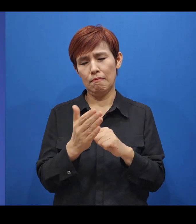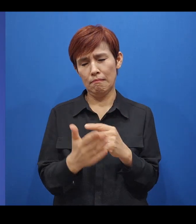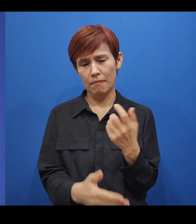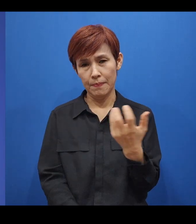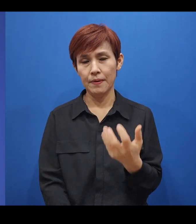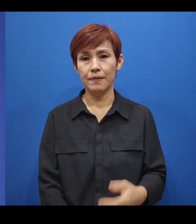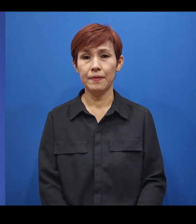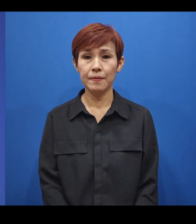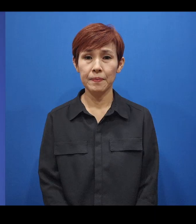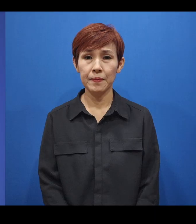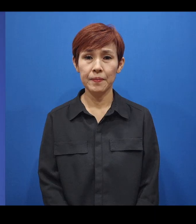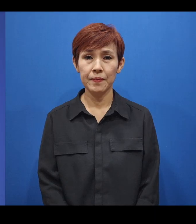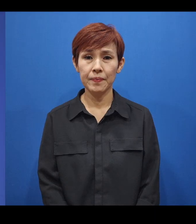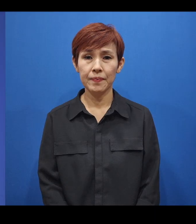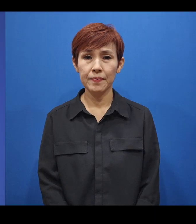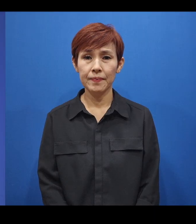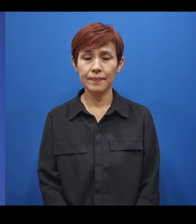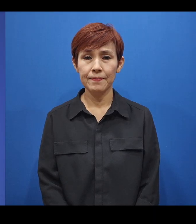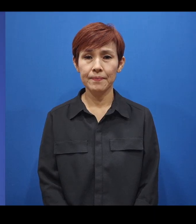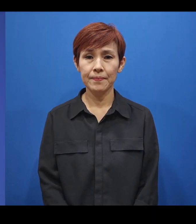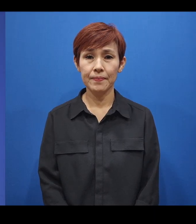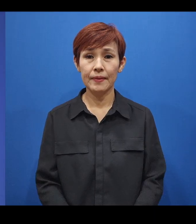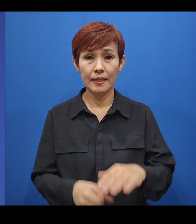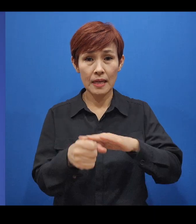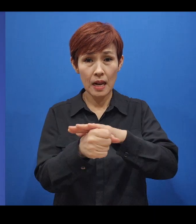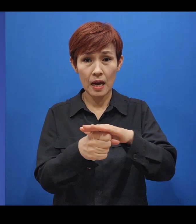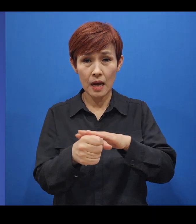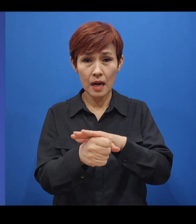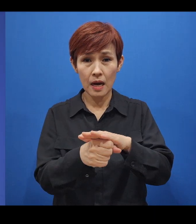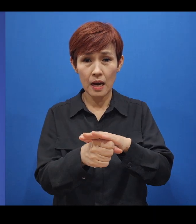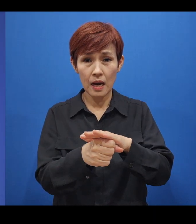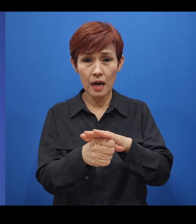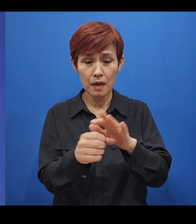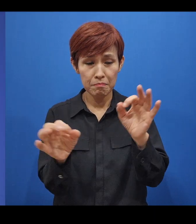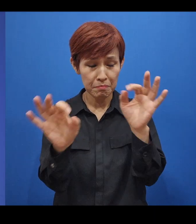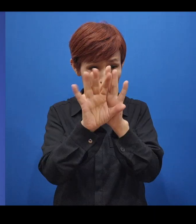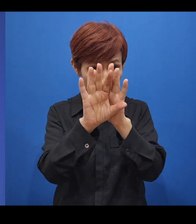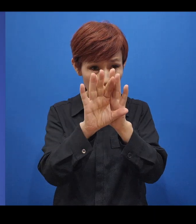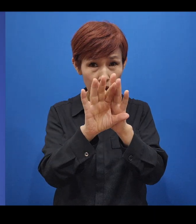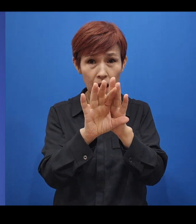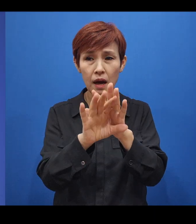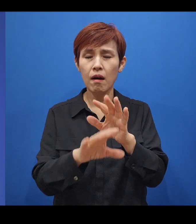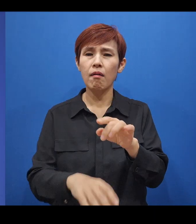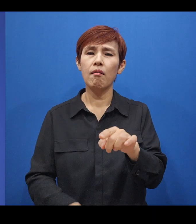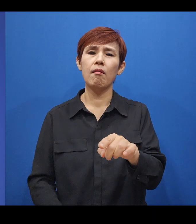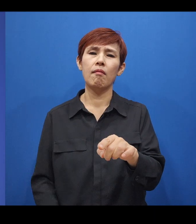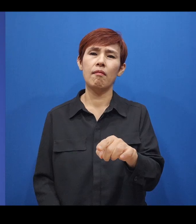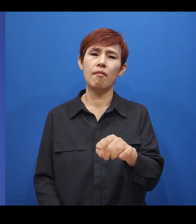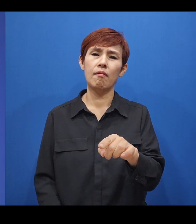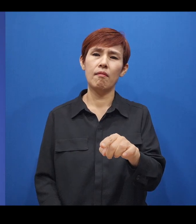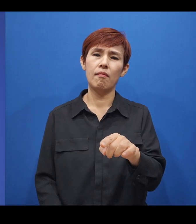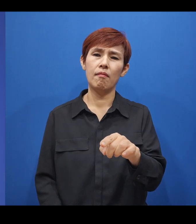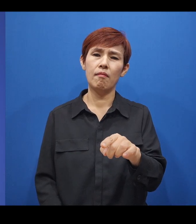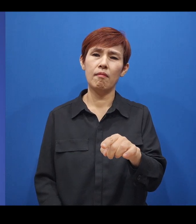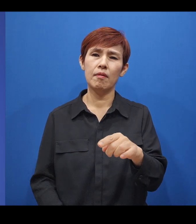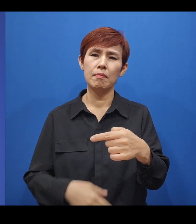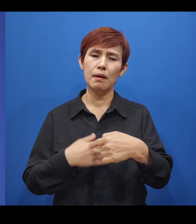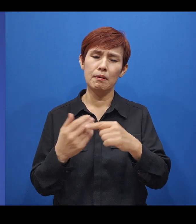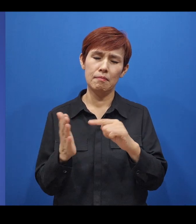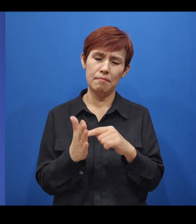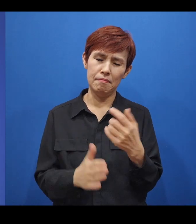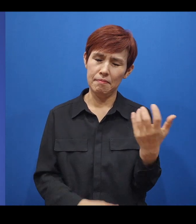사랑은 소속이거든요. 사랑을 잃어버리면 주소도 잃어버리는 거거든요. 그래서